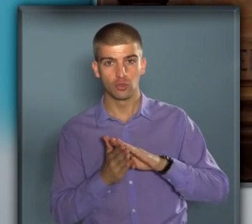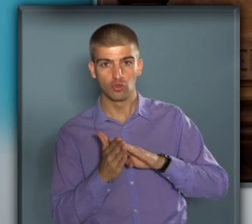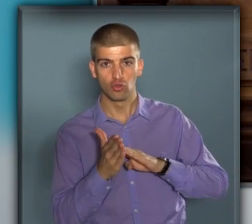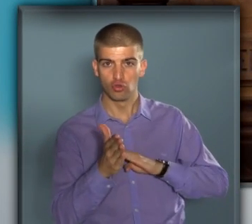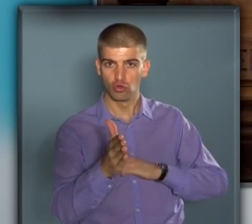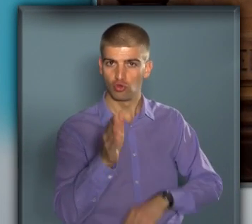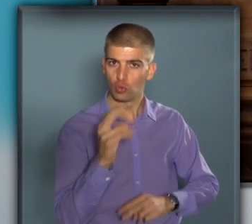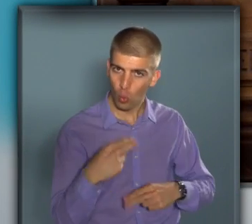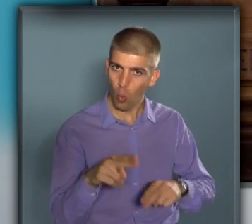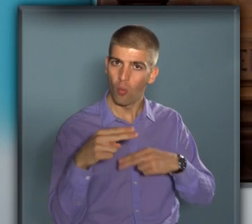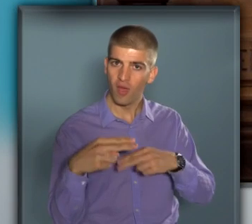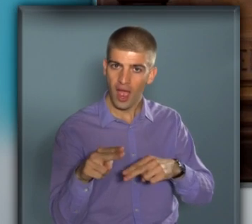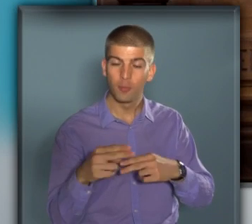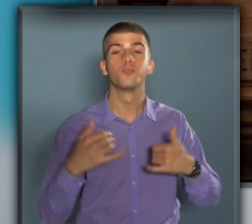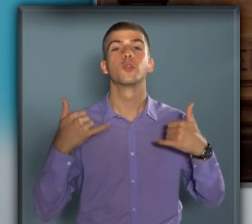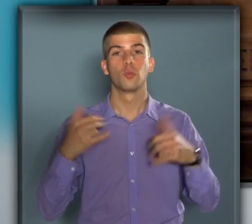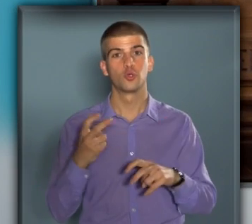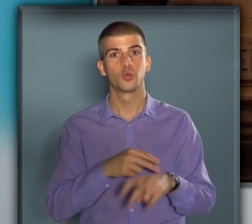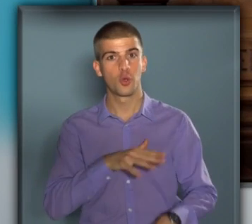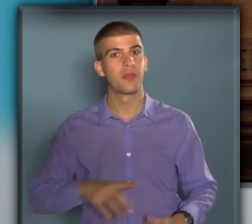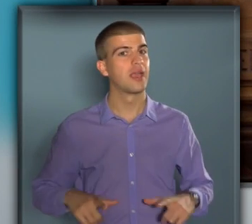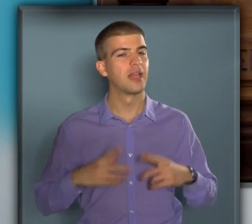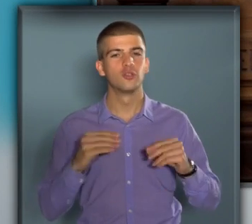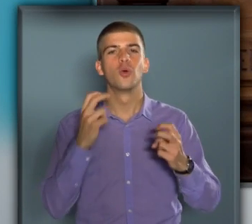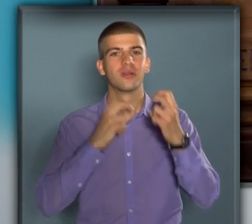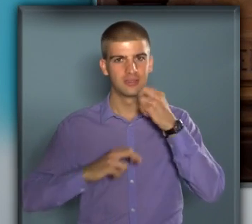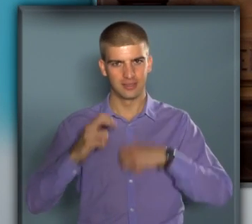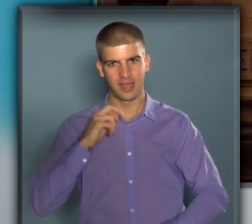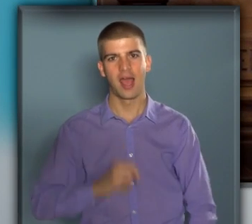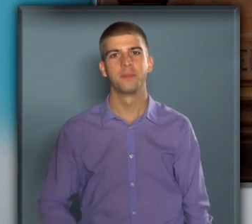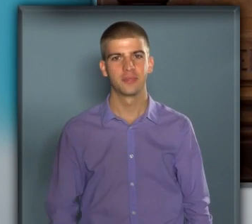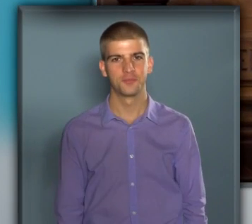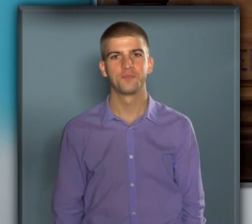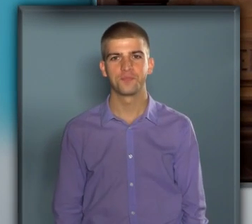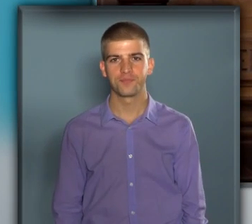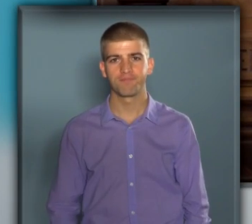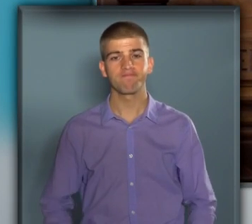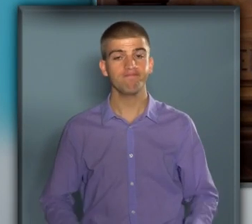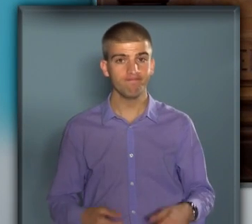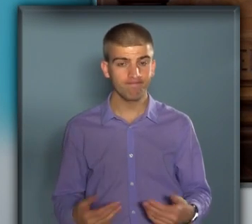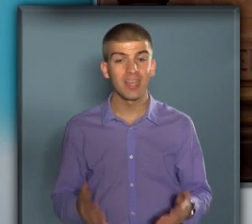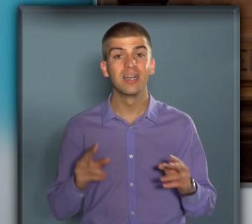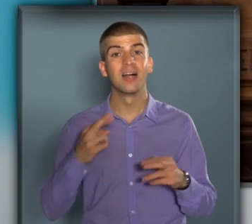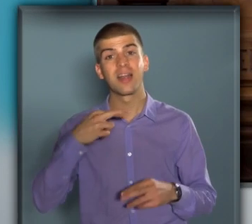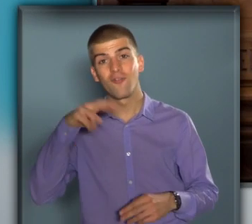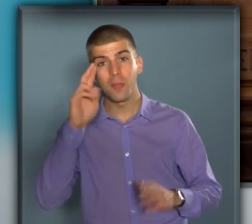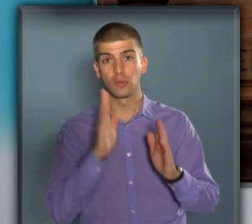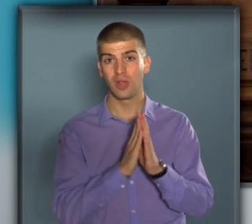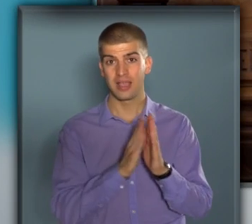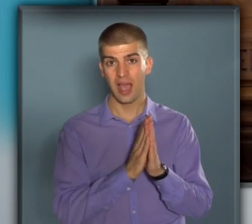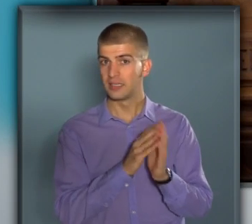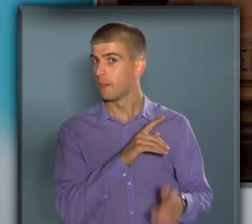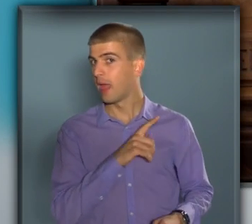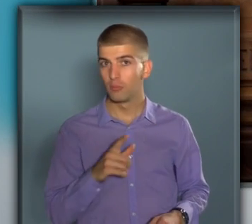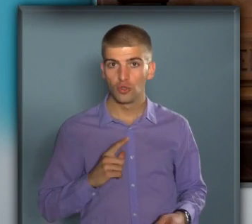amely a mai napig igazadási pontot jelent Kőbánya életében. Ezért nem csak a református egyházközség,